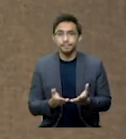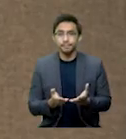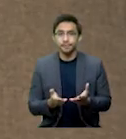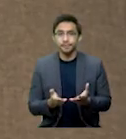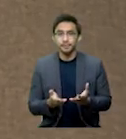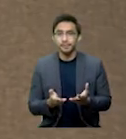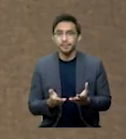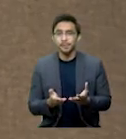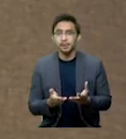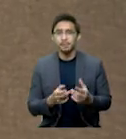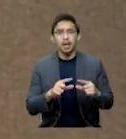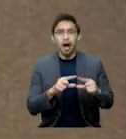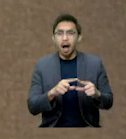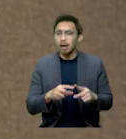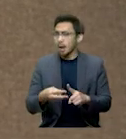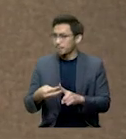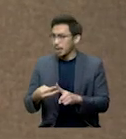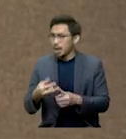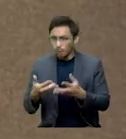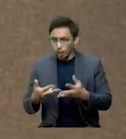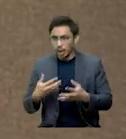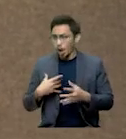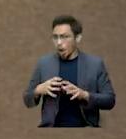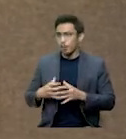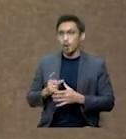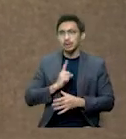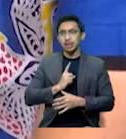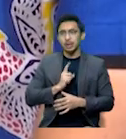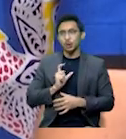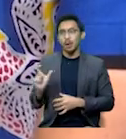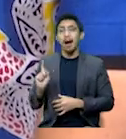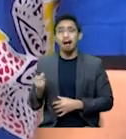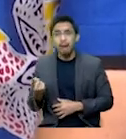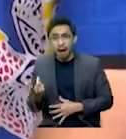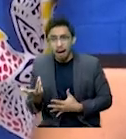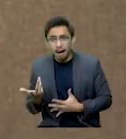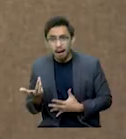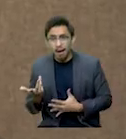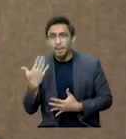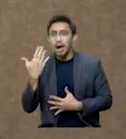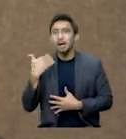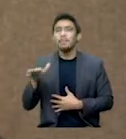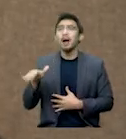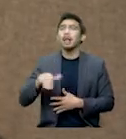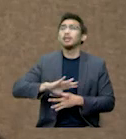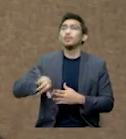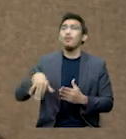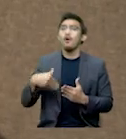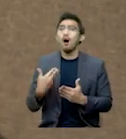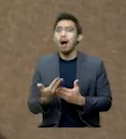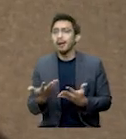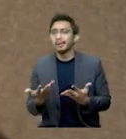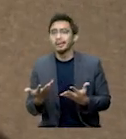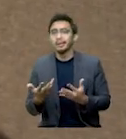A si B mungkin di barisan saya juga di bawah tapi saya sudah Panggil semua yang satu yang aparat resmi saya di